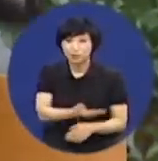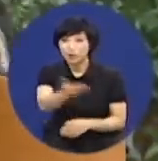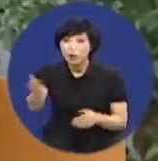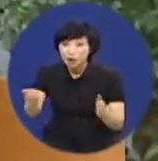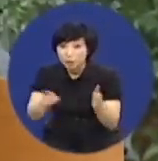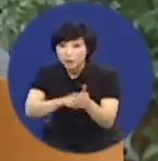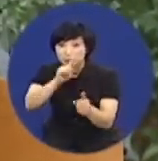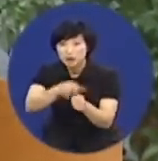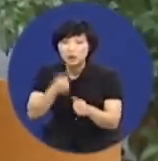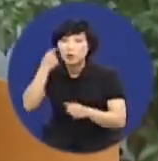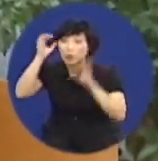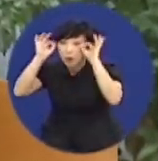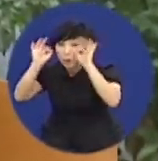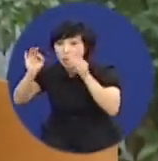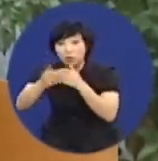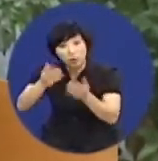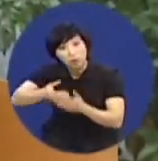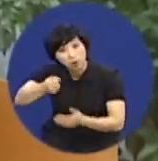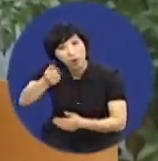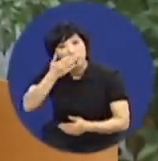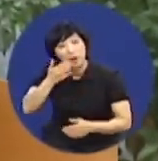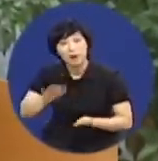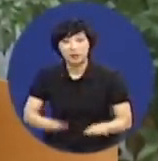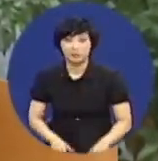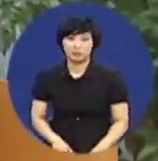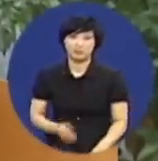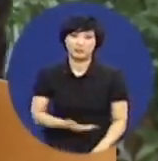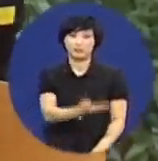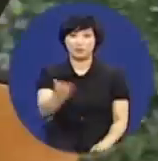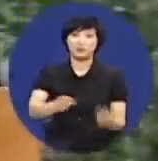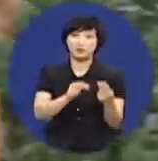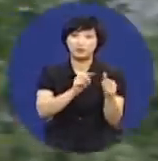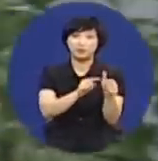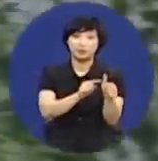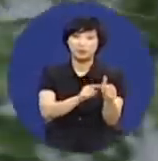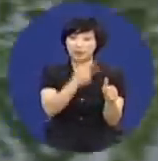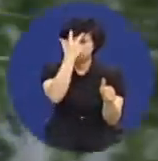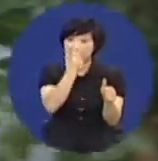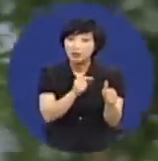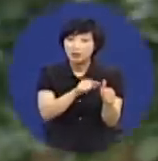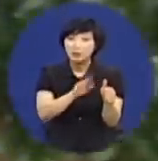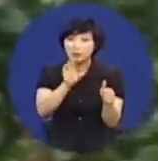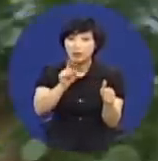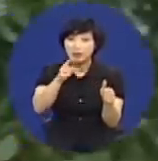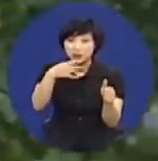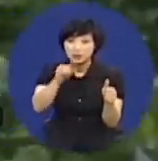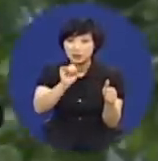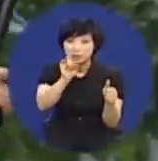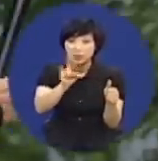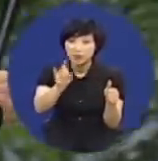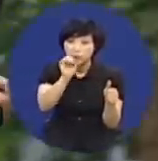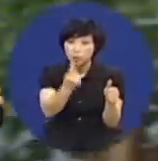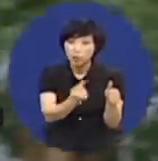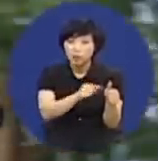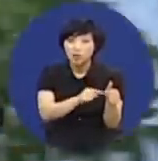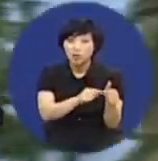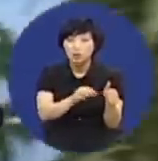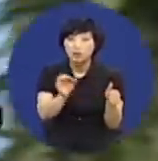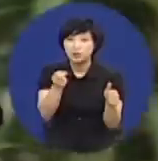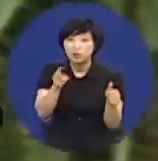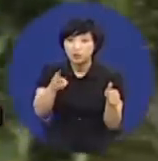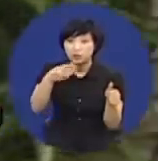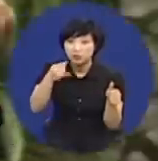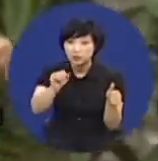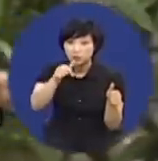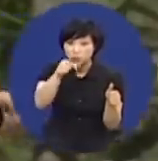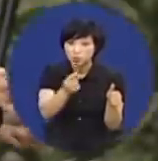なたが信じると栄光を見る。目の見えない物乞いパルテマイもエリコの道